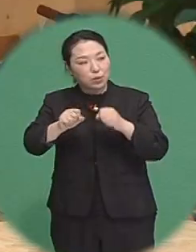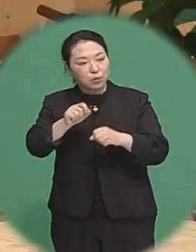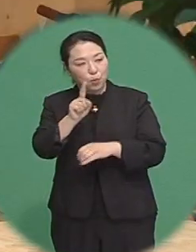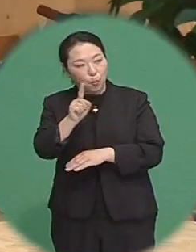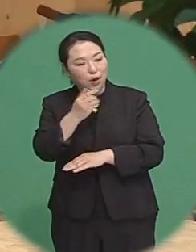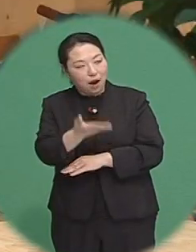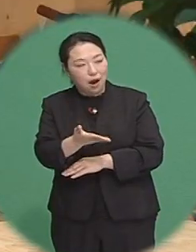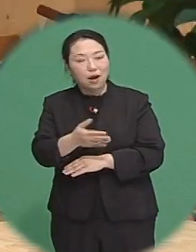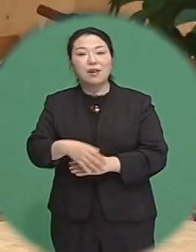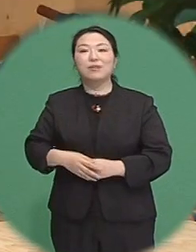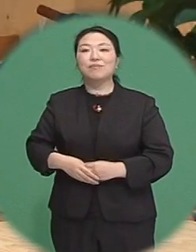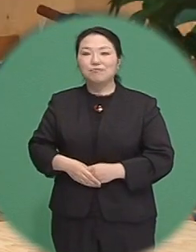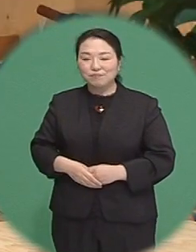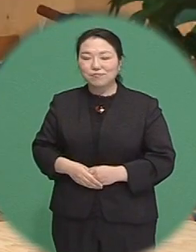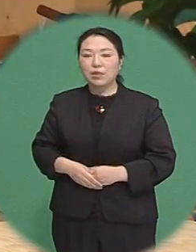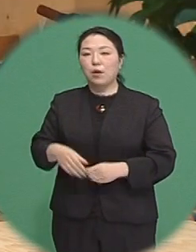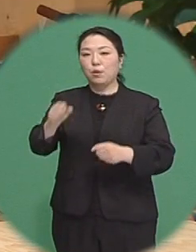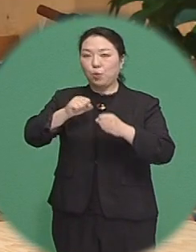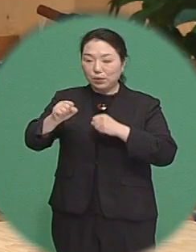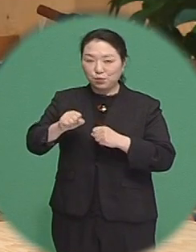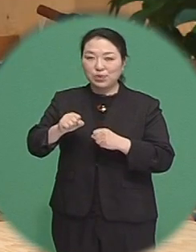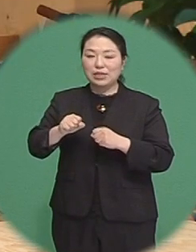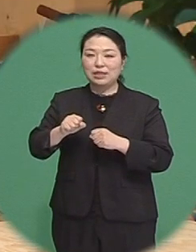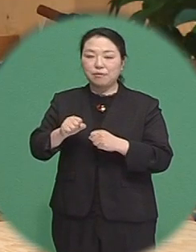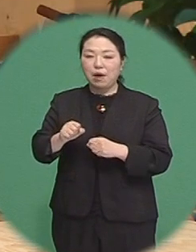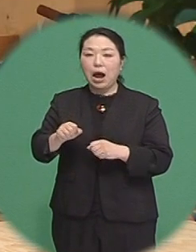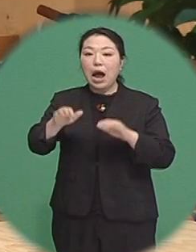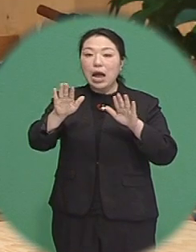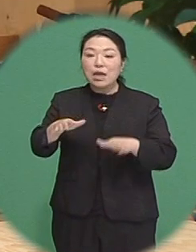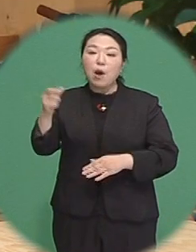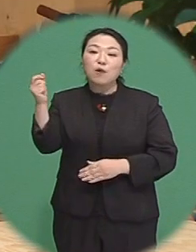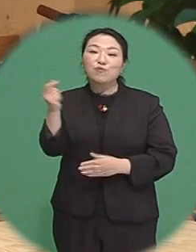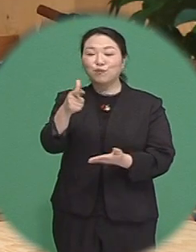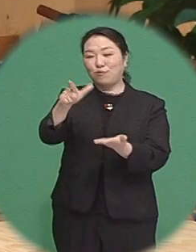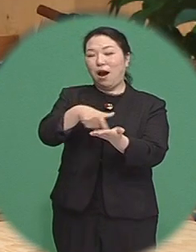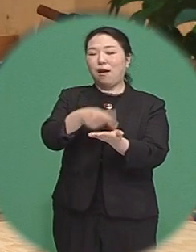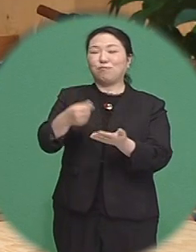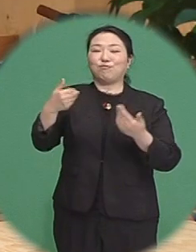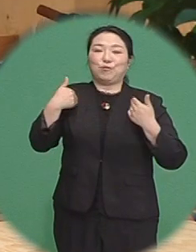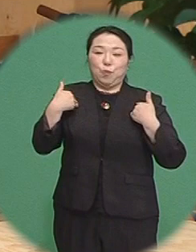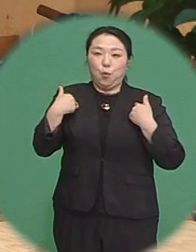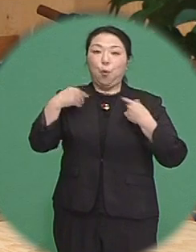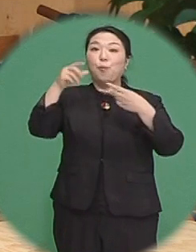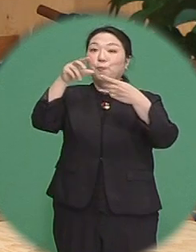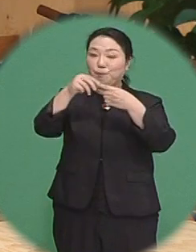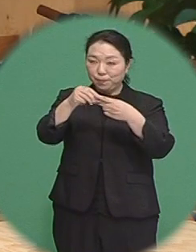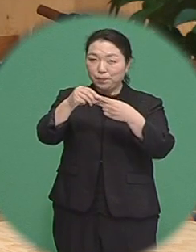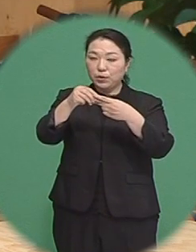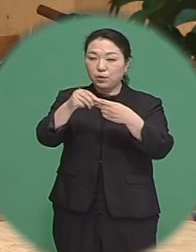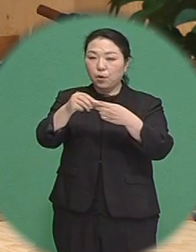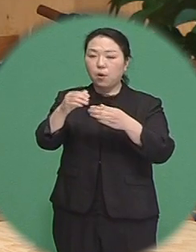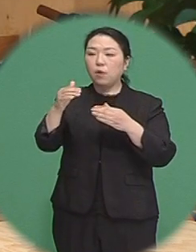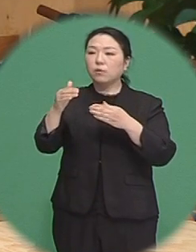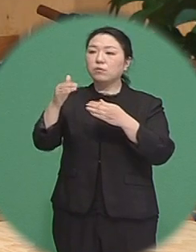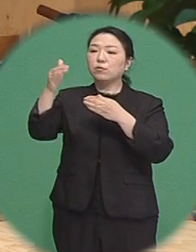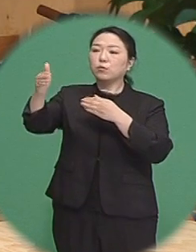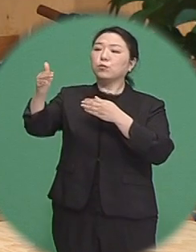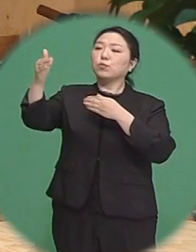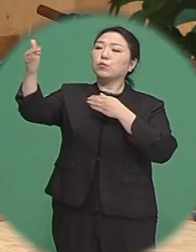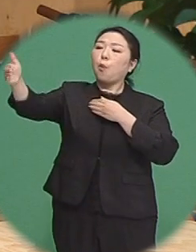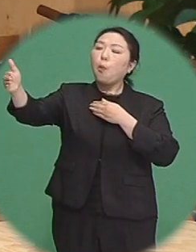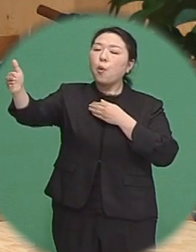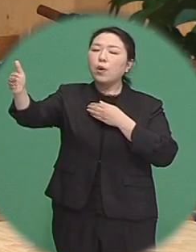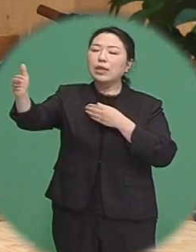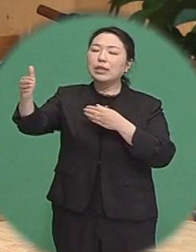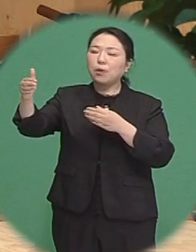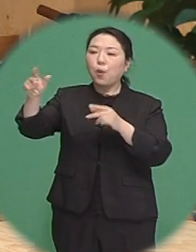はい主な取組につきまして喫緊の課題への対応と中長期の課題への対応2つ